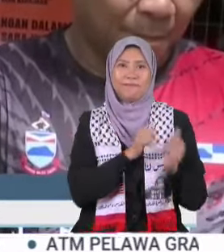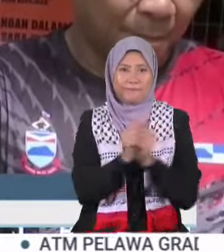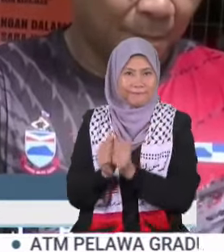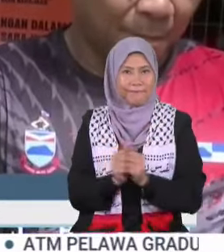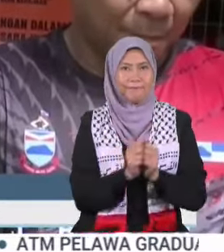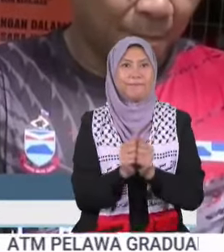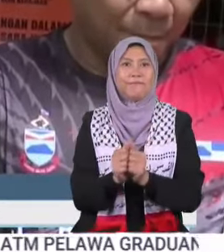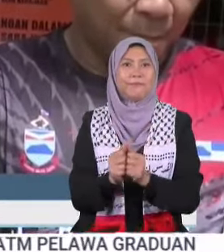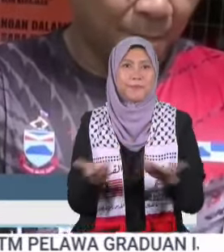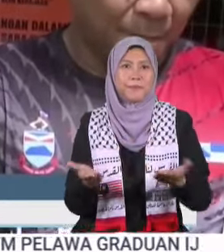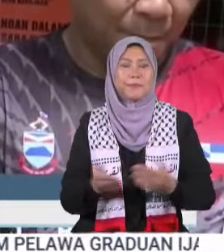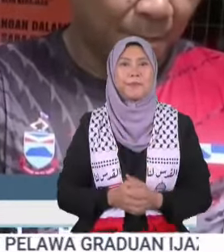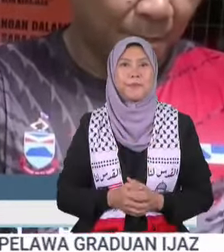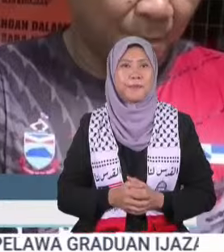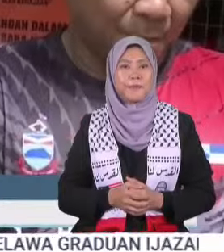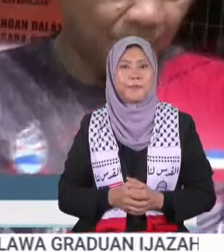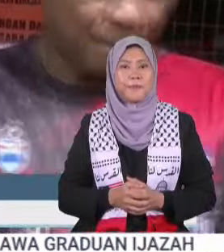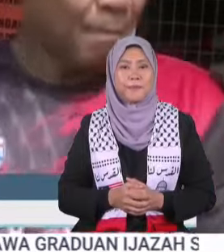dan